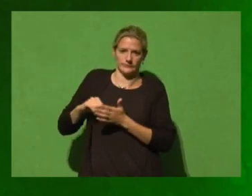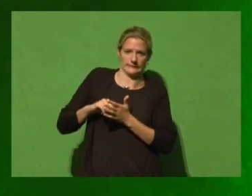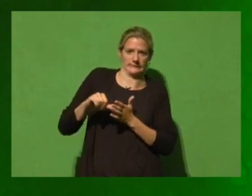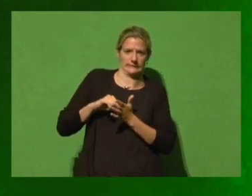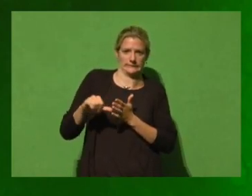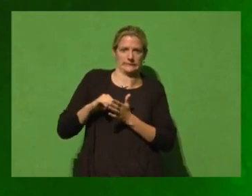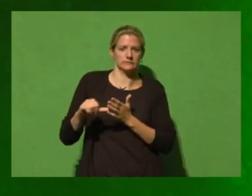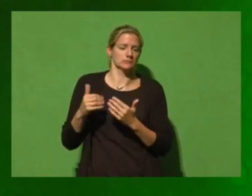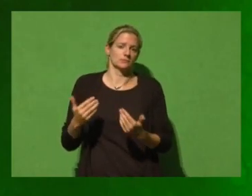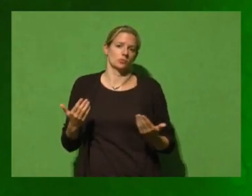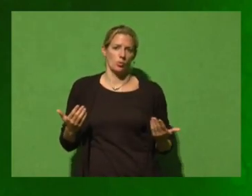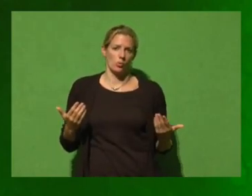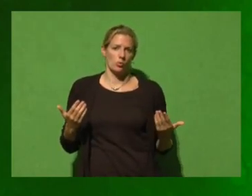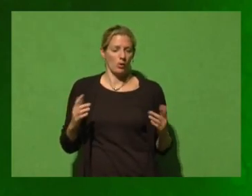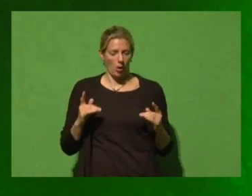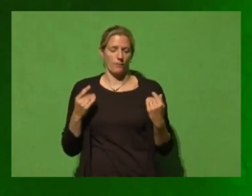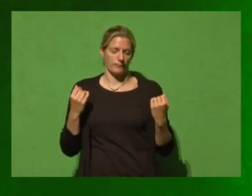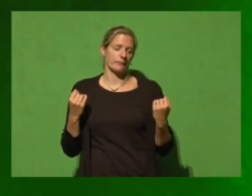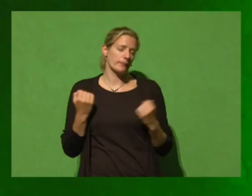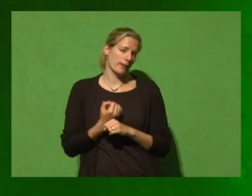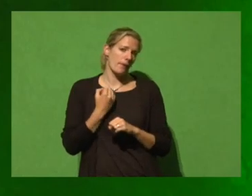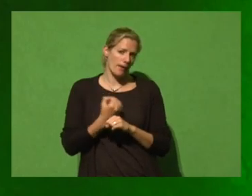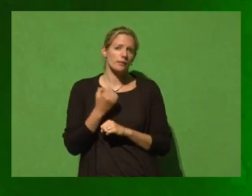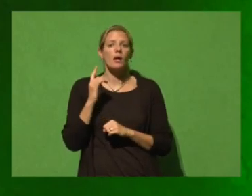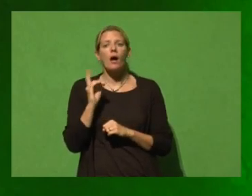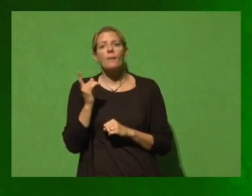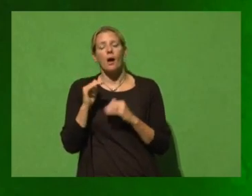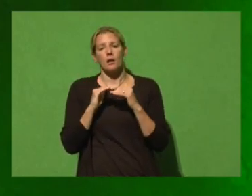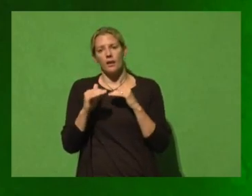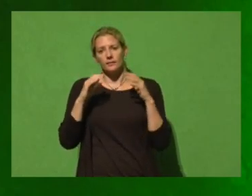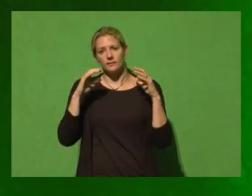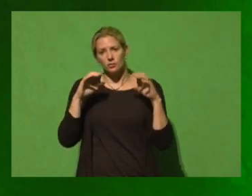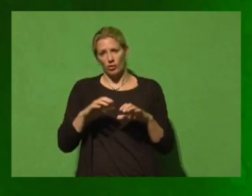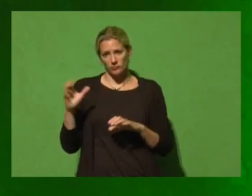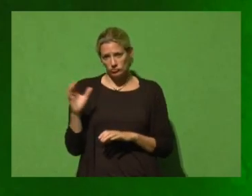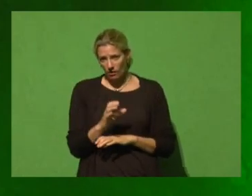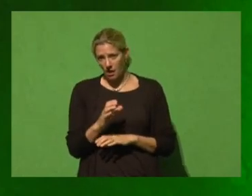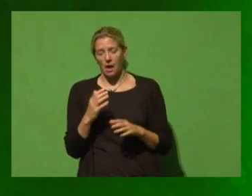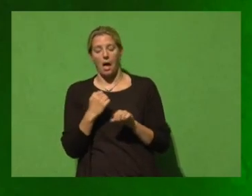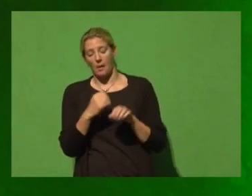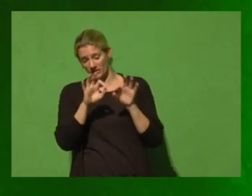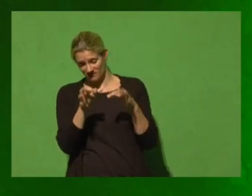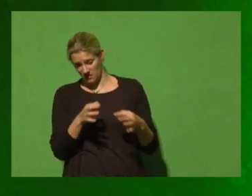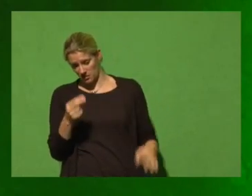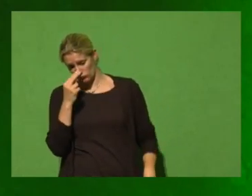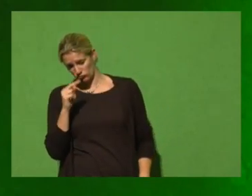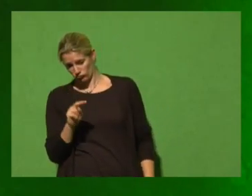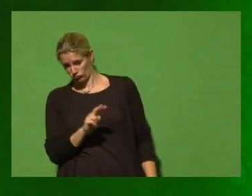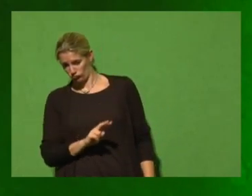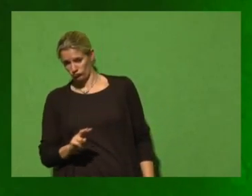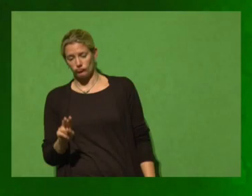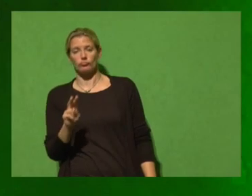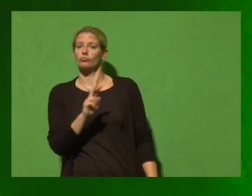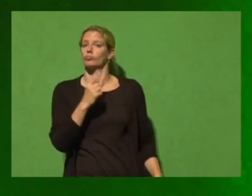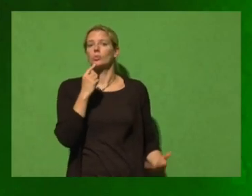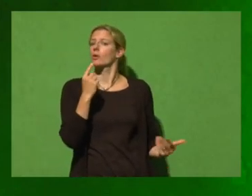Und aber was die Arbeitsfähigkeit der Landesgeschäftsstelle betrifft, wenn man sich da mal eingefunden hat, muss man